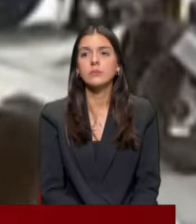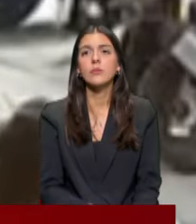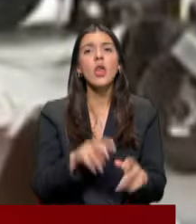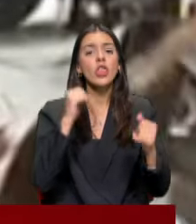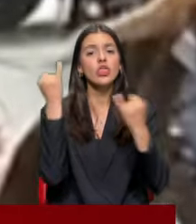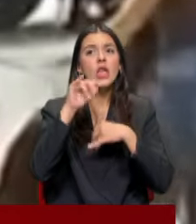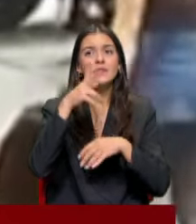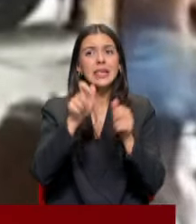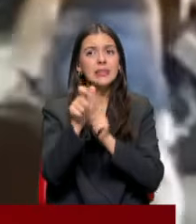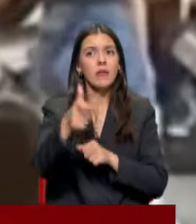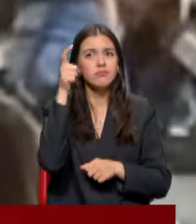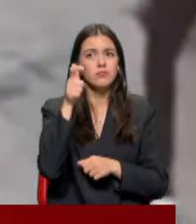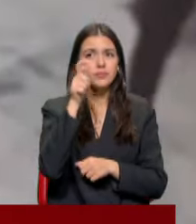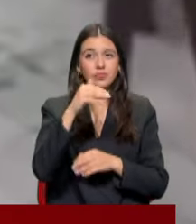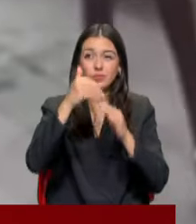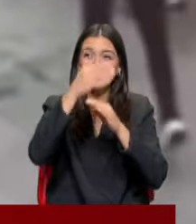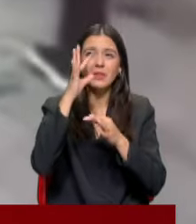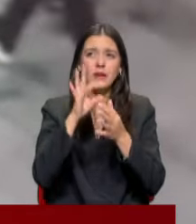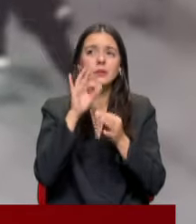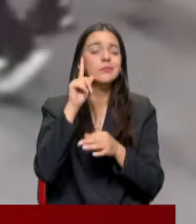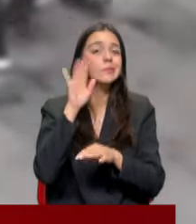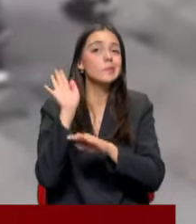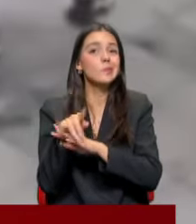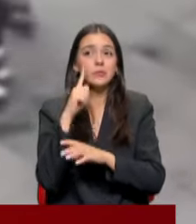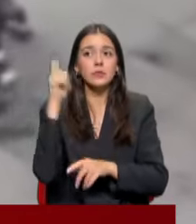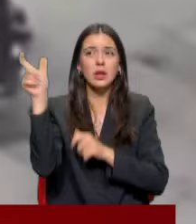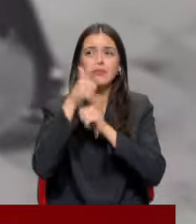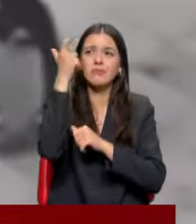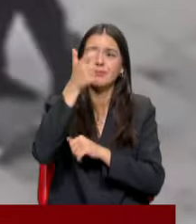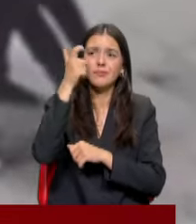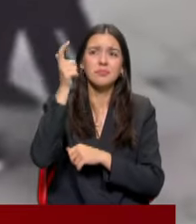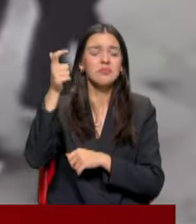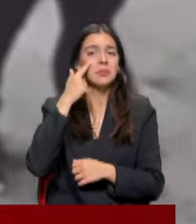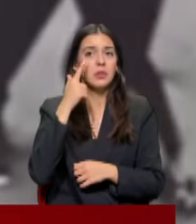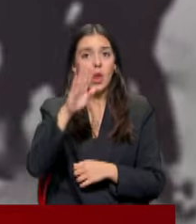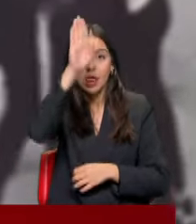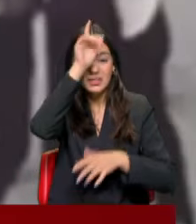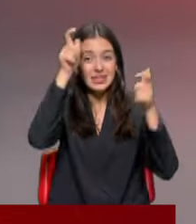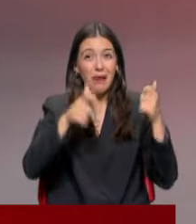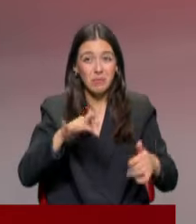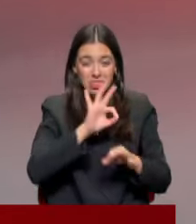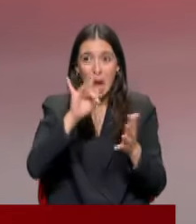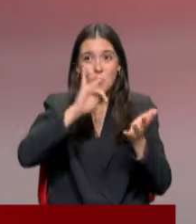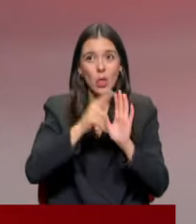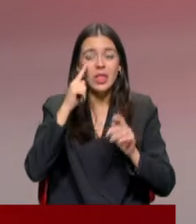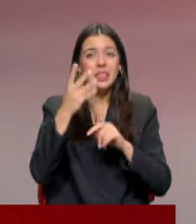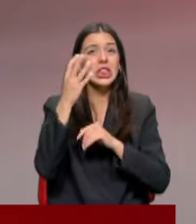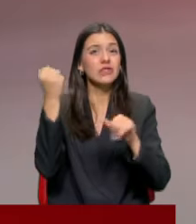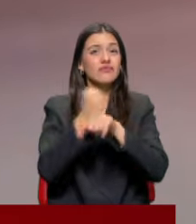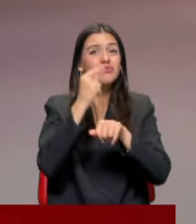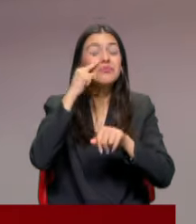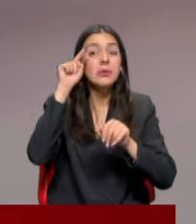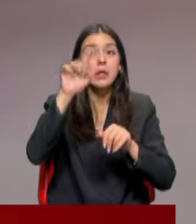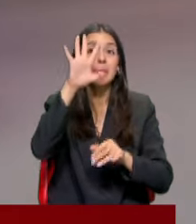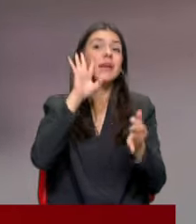Tartıştı ve silahını çekti. Çevredekileri umursamadan ateş etti şehir eşkıyası. İstanbul'un göbeğinde Nişantaşı'nda 5